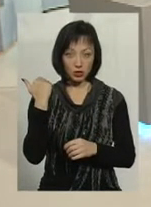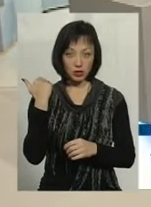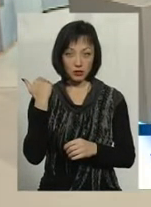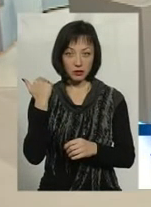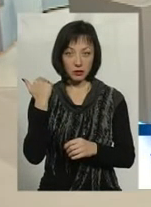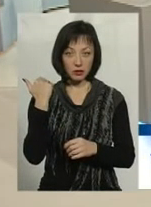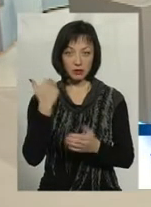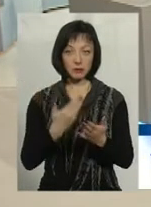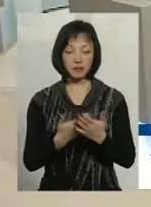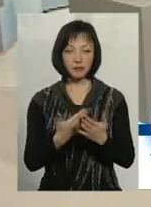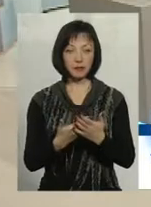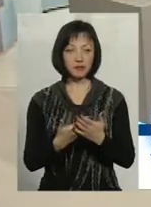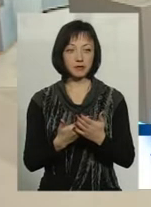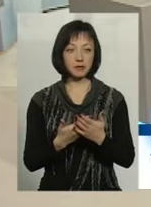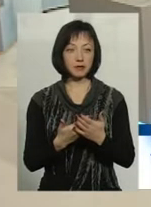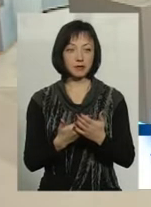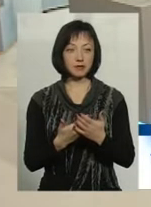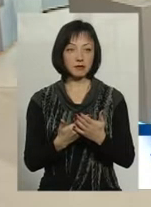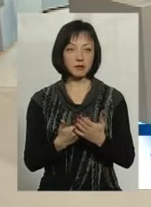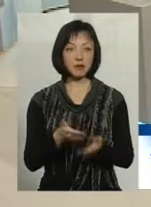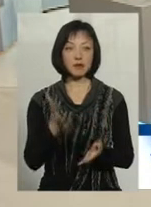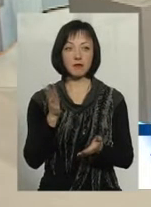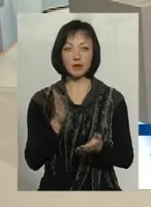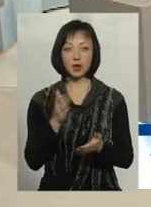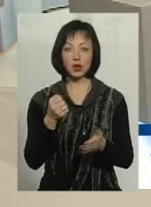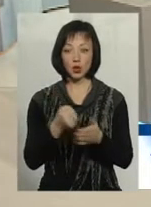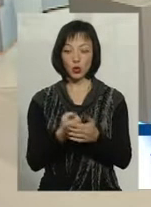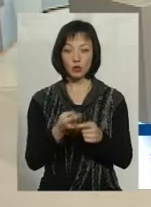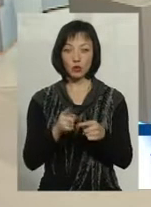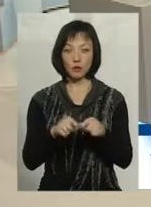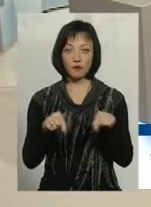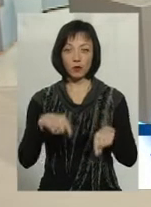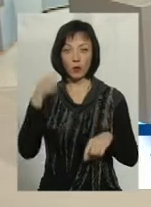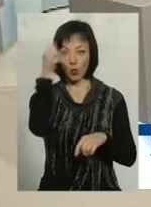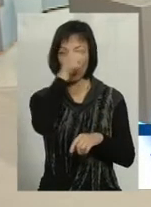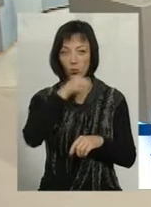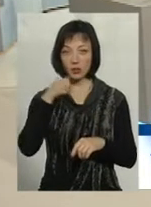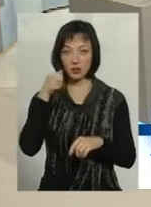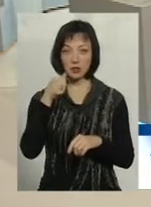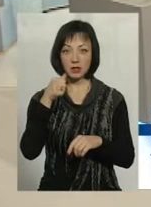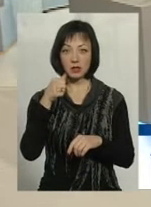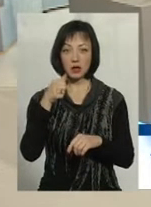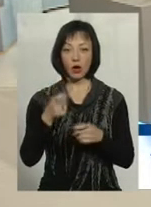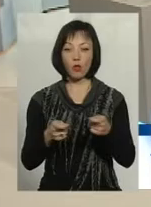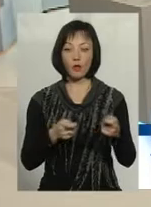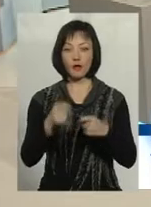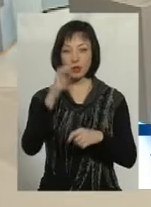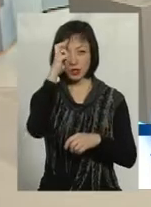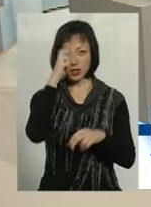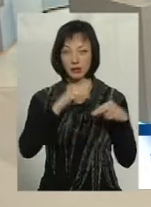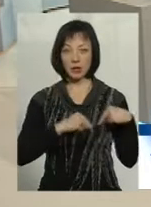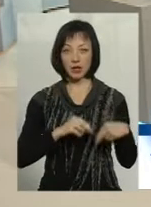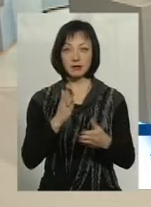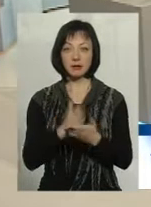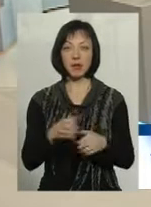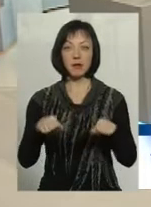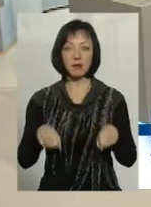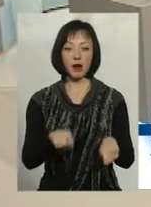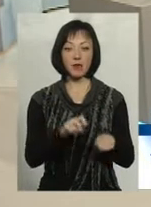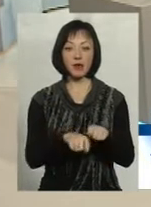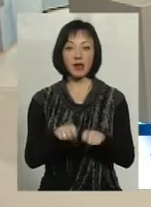котрі сьогодні використовують загальну систему оподаткування. Деякі зміни прийнято, деякі ні.